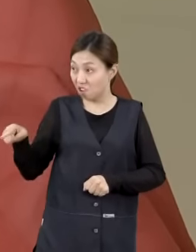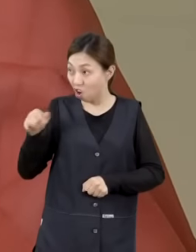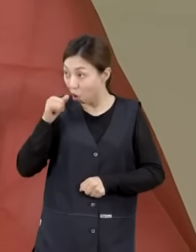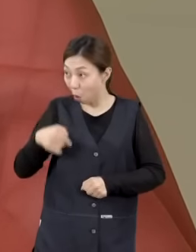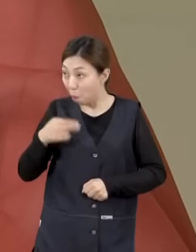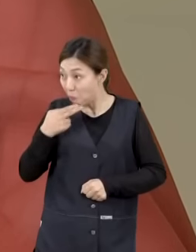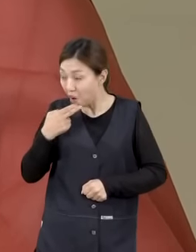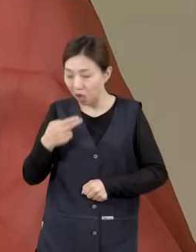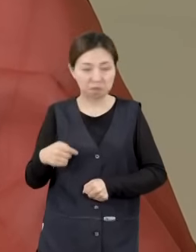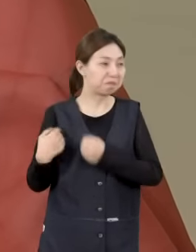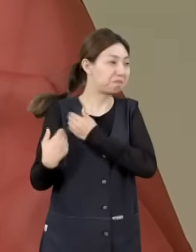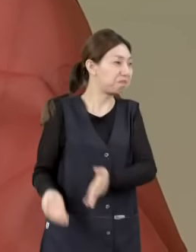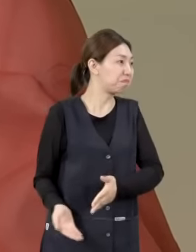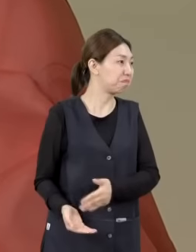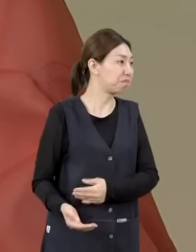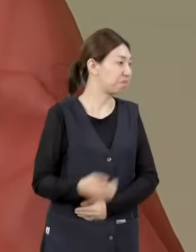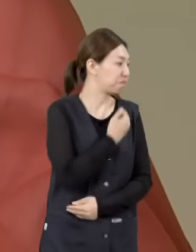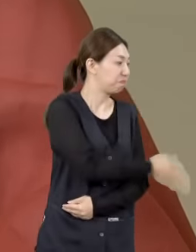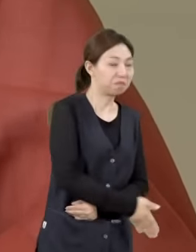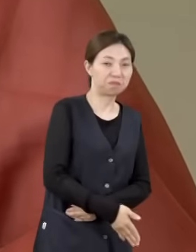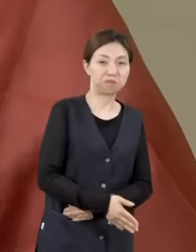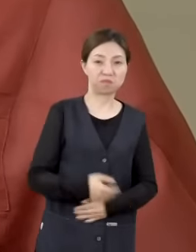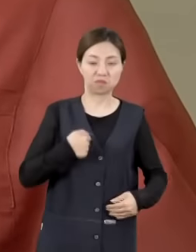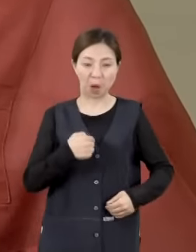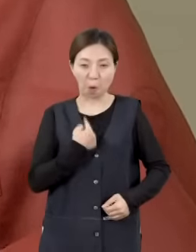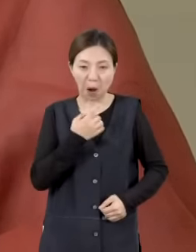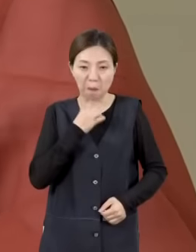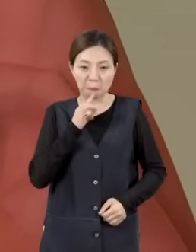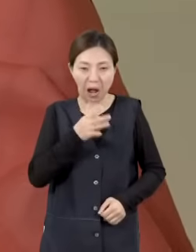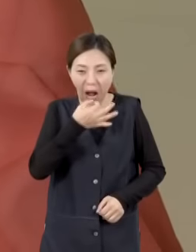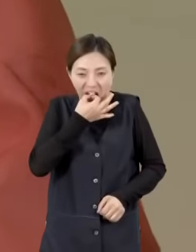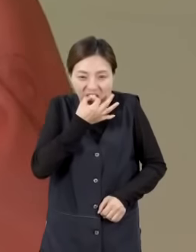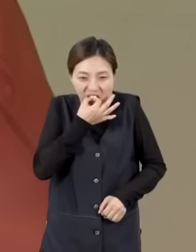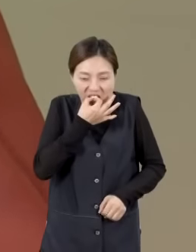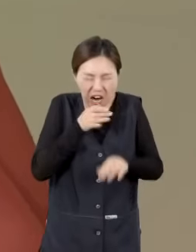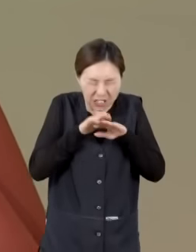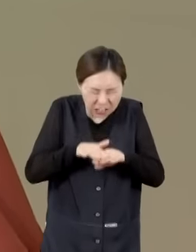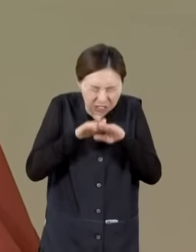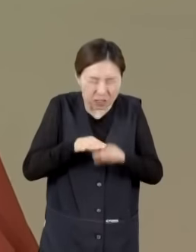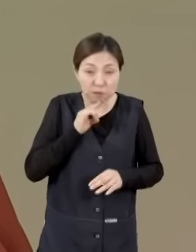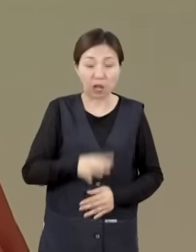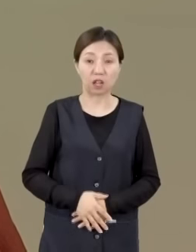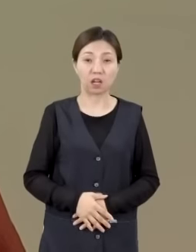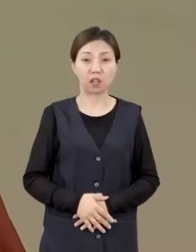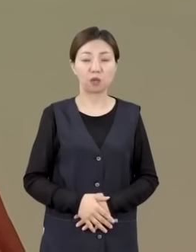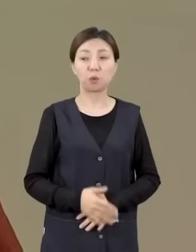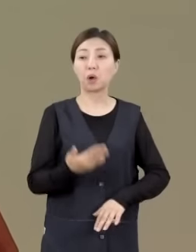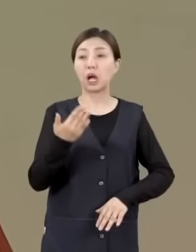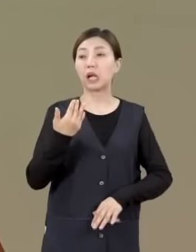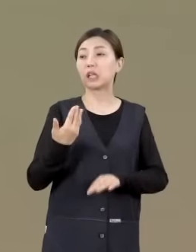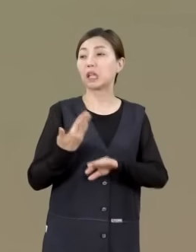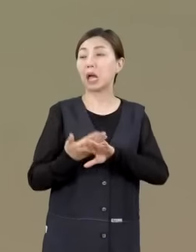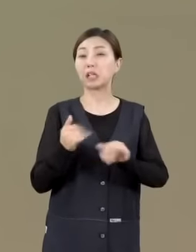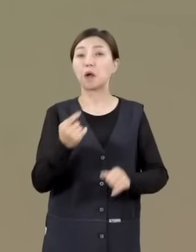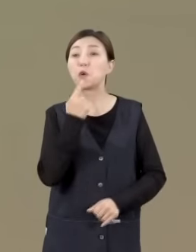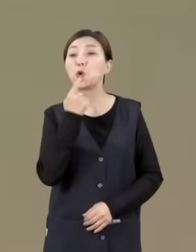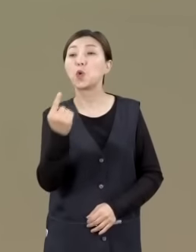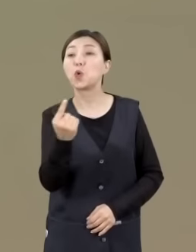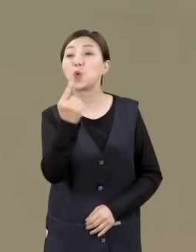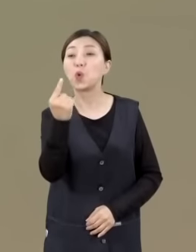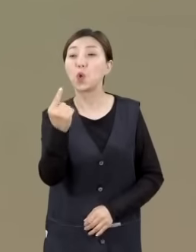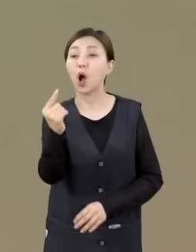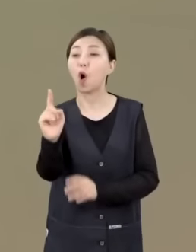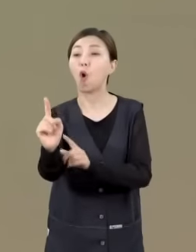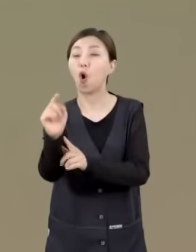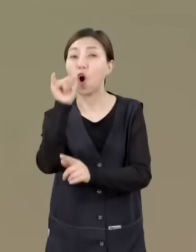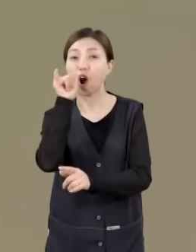다른 불자는 뭐 자복이 있든가 없든가 그냥 내 기도만 막 그런 이기적인 마음 남이